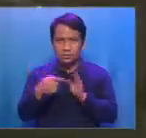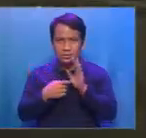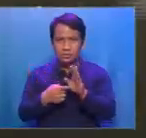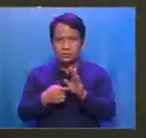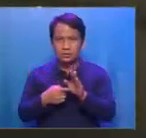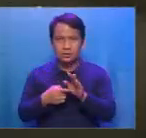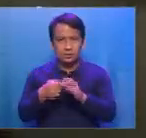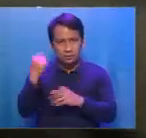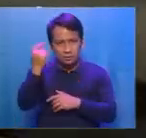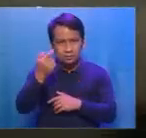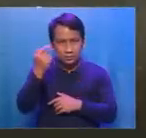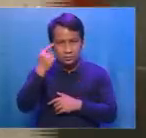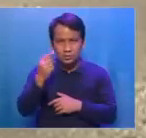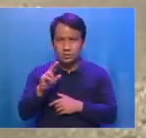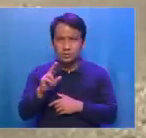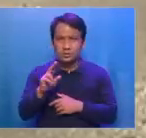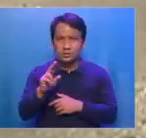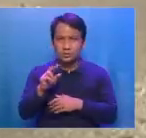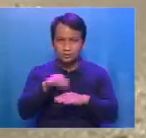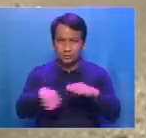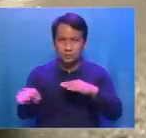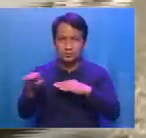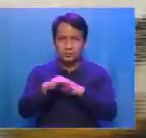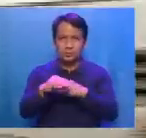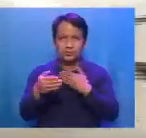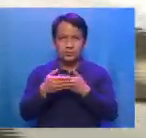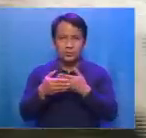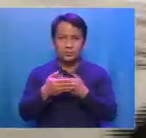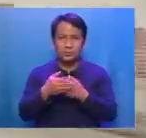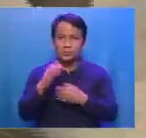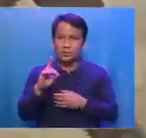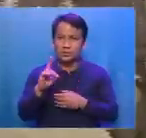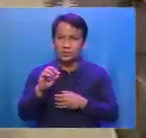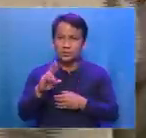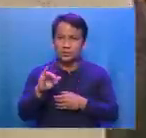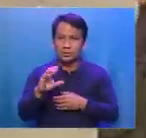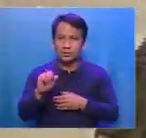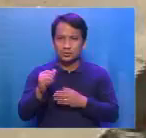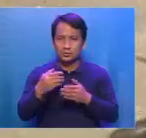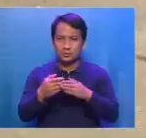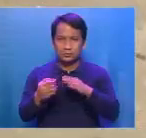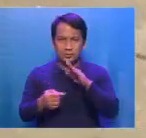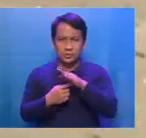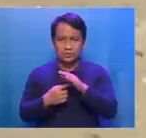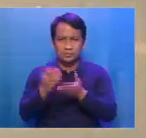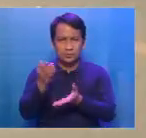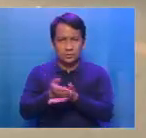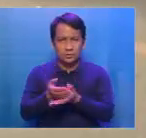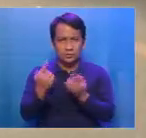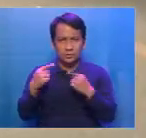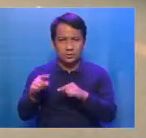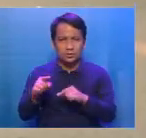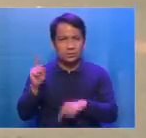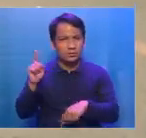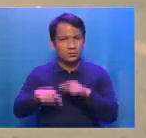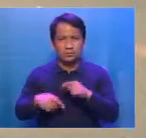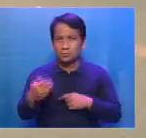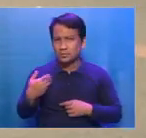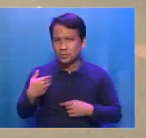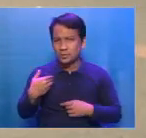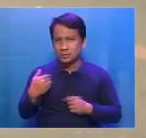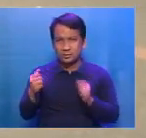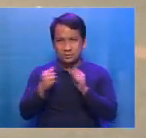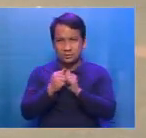government vehicles ang U-turn slot malapit sa Dario Bridge. Stop and go scheme ang pinatutupad para hindi rin